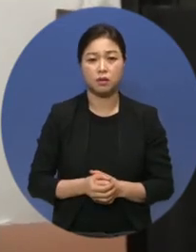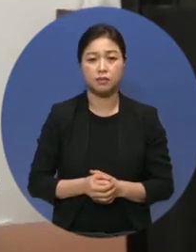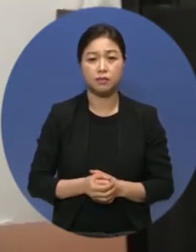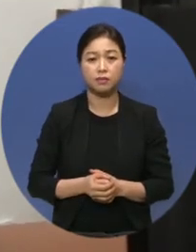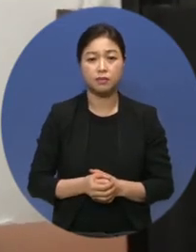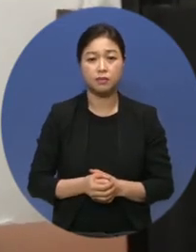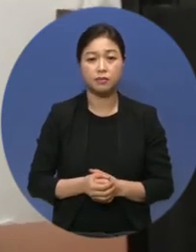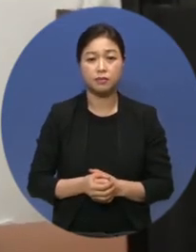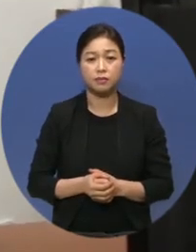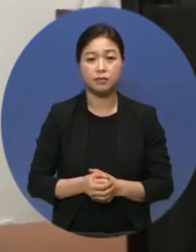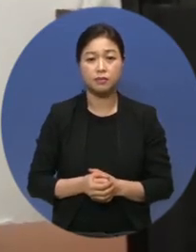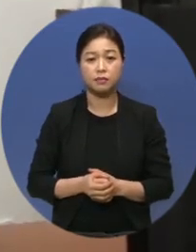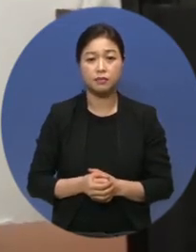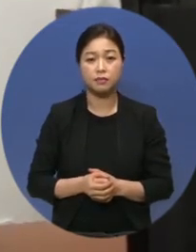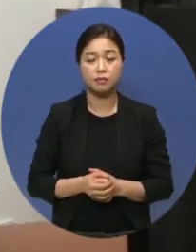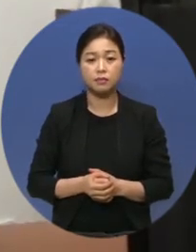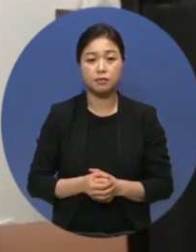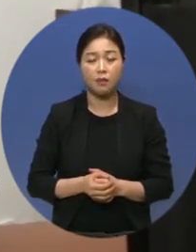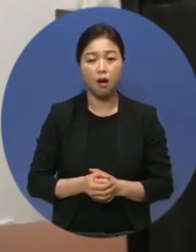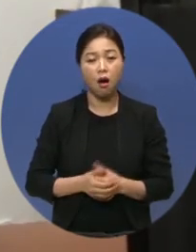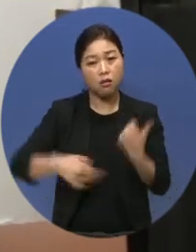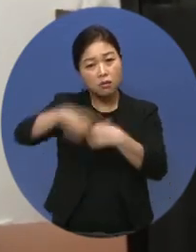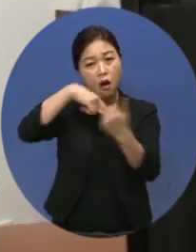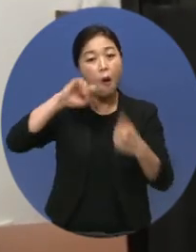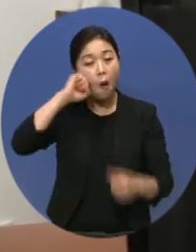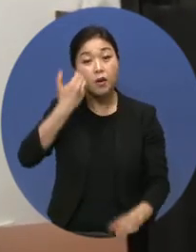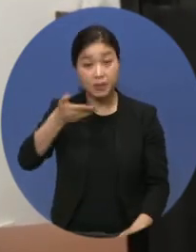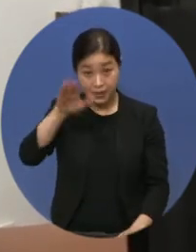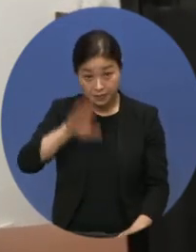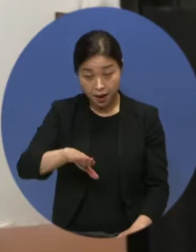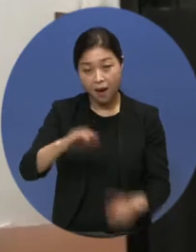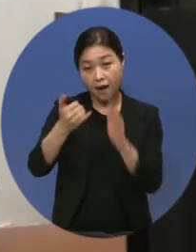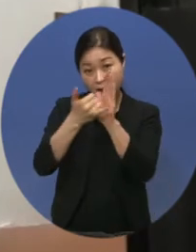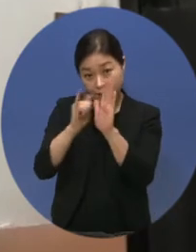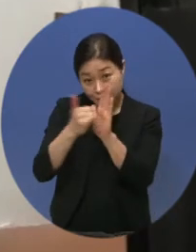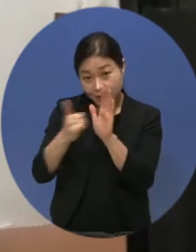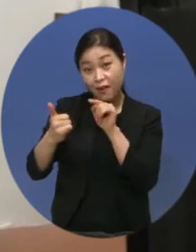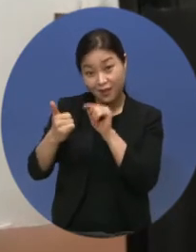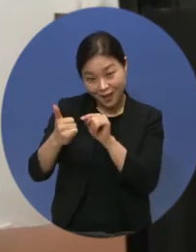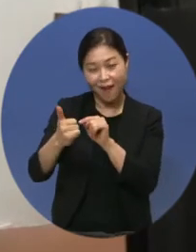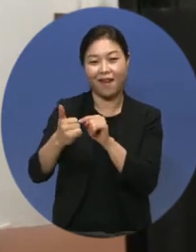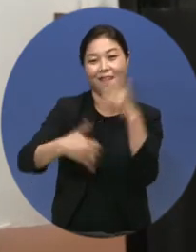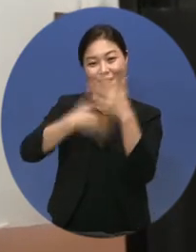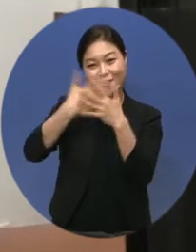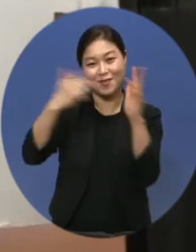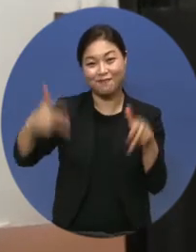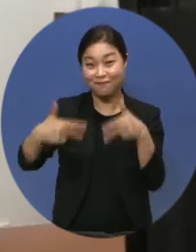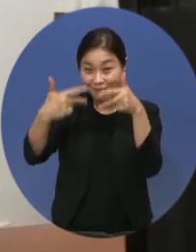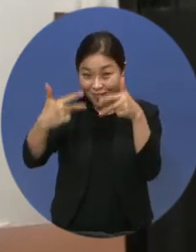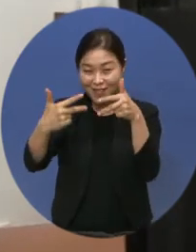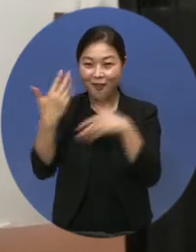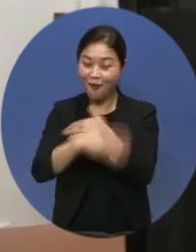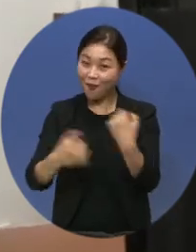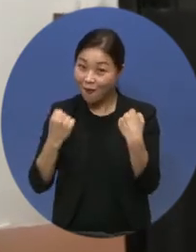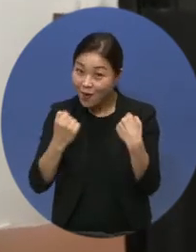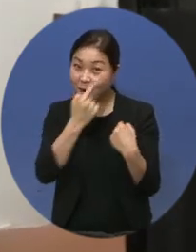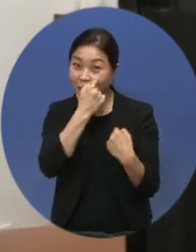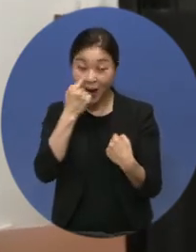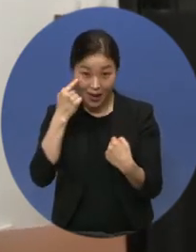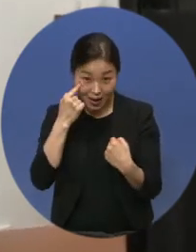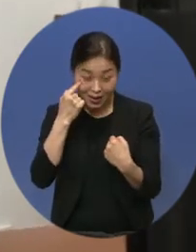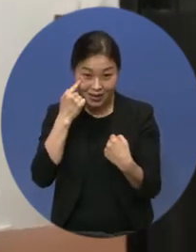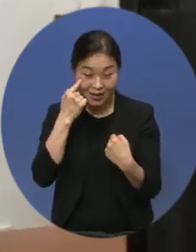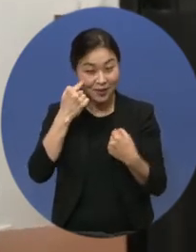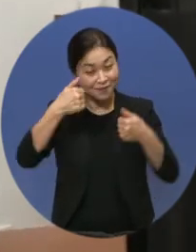됩니다. 이럴 때일수록 가족들과 화상 전화 등으로 안부를 확인하면서 서로의